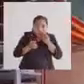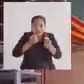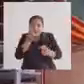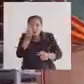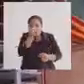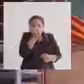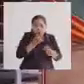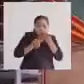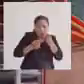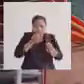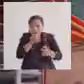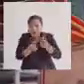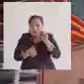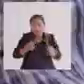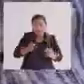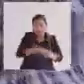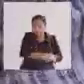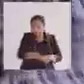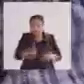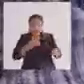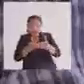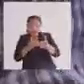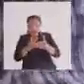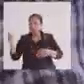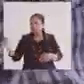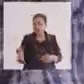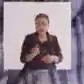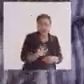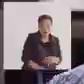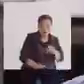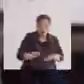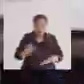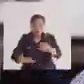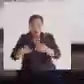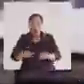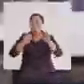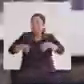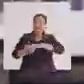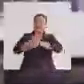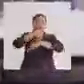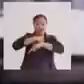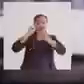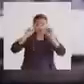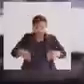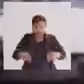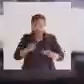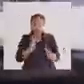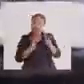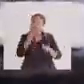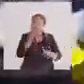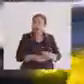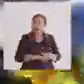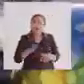ដំណក់ទឹកទុយទុយទាំងនោះក៏បានធ្លាក់ទៅលើផ្ទៃនាឡិកាក្បែរខ្លួនគាត់ពេលដែលអ្នកប៉ះផ្ទៃទាំងនោះវីរុសអាចឆ្លងមកអ្នកបើអ្នកយកដៃប៉ះមុ